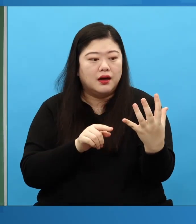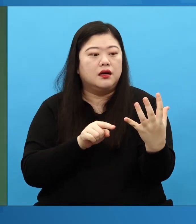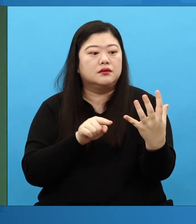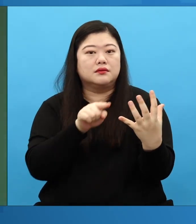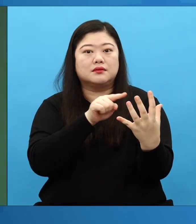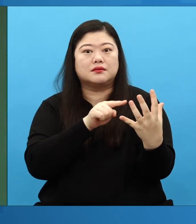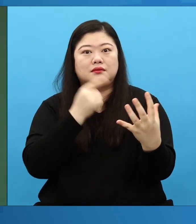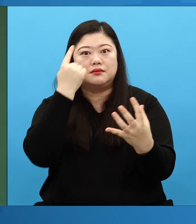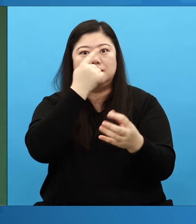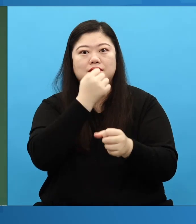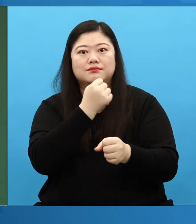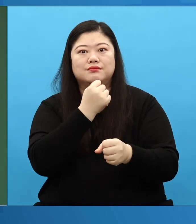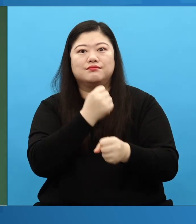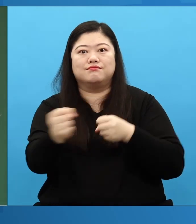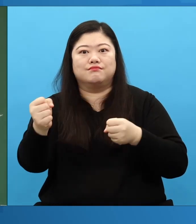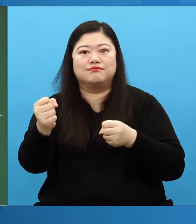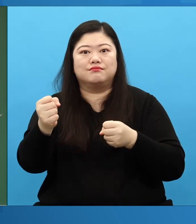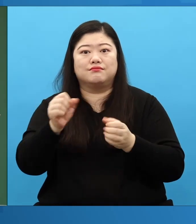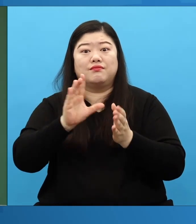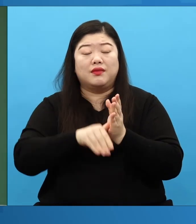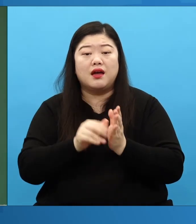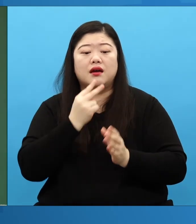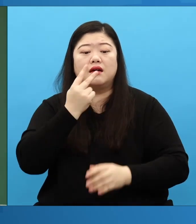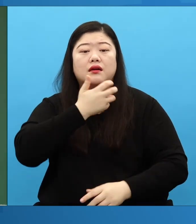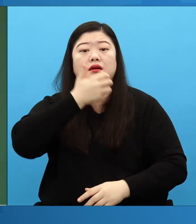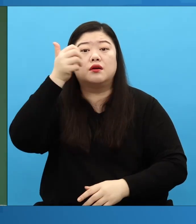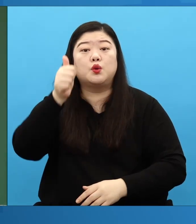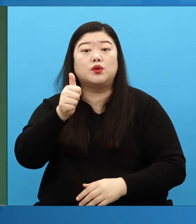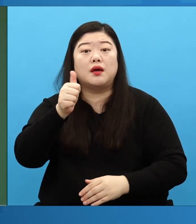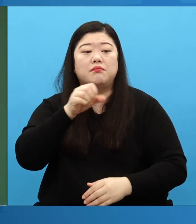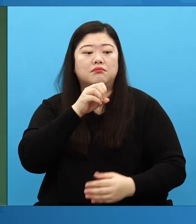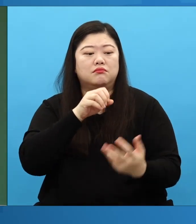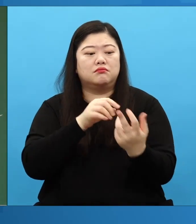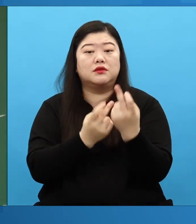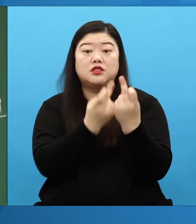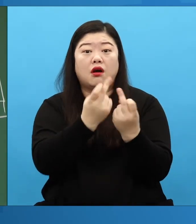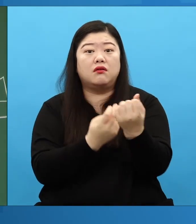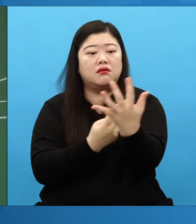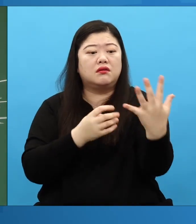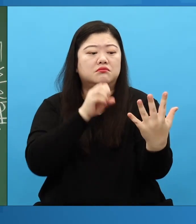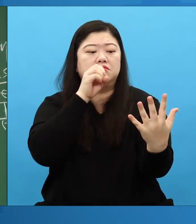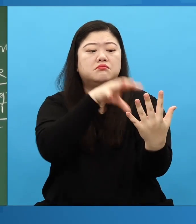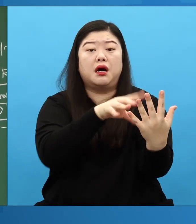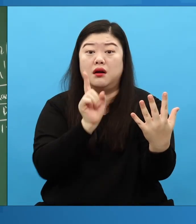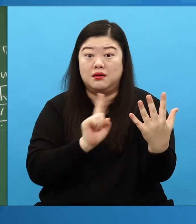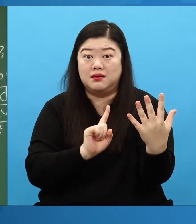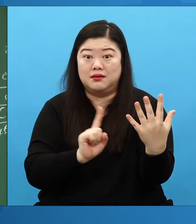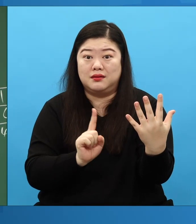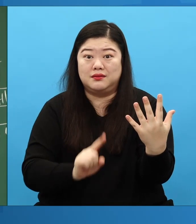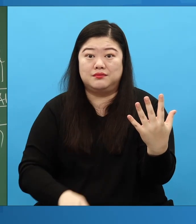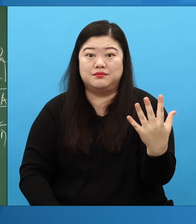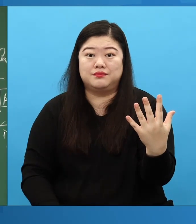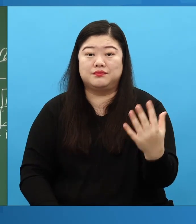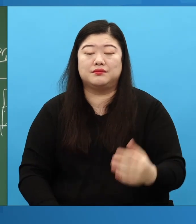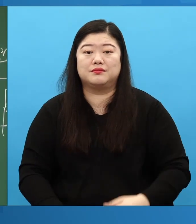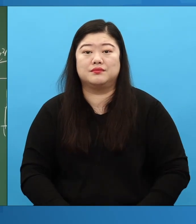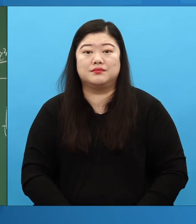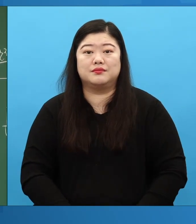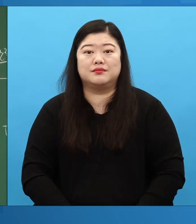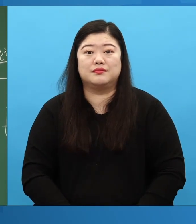서로 이제 알게 됐으니까 그때 한 얘기예요. This is something that Joseph said to his brothers after they found out that Joseph was their brother. 뭐 잘 아는